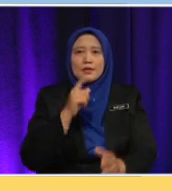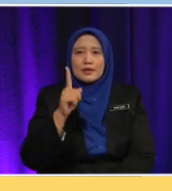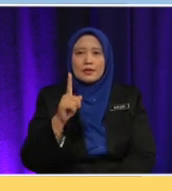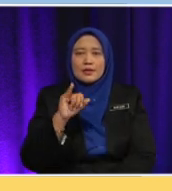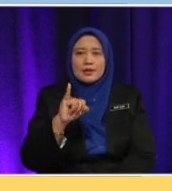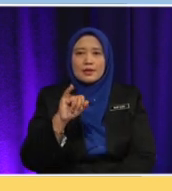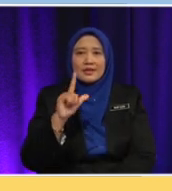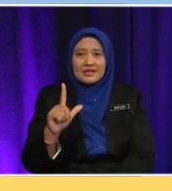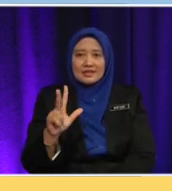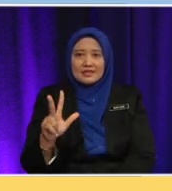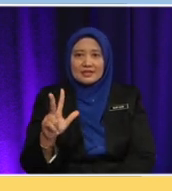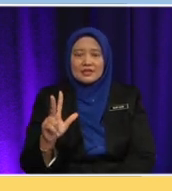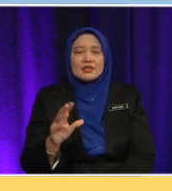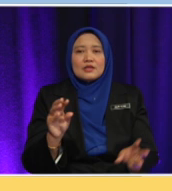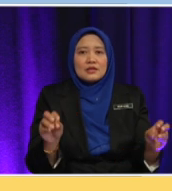seterusnya